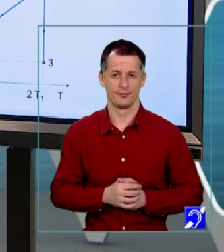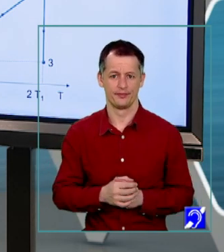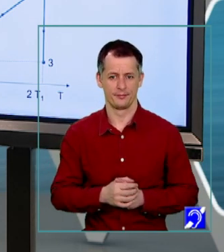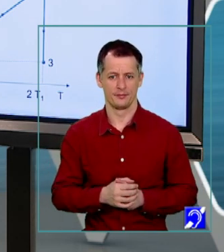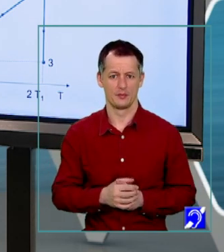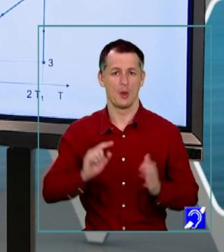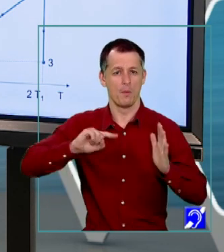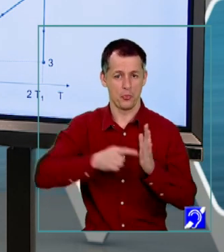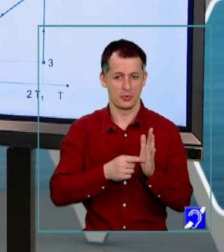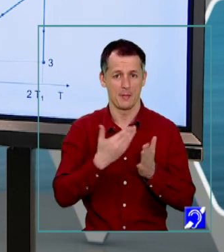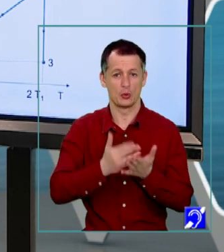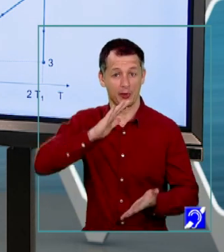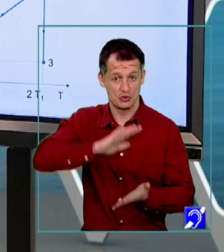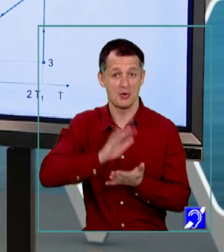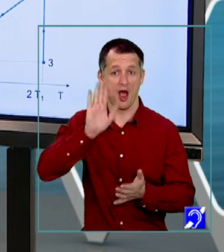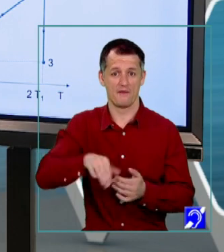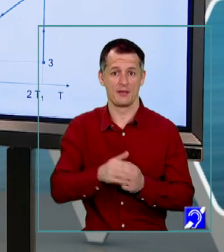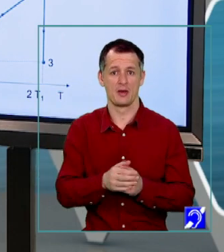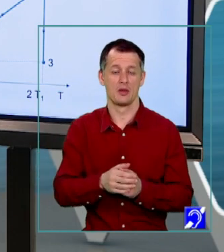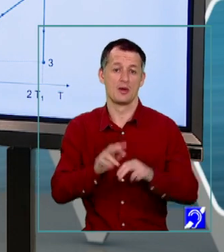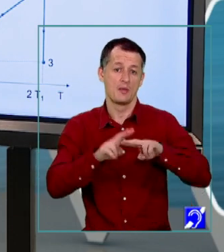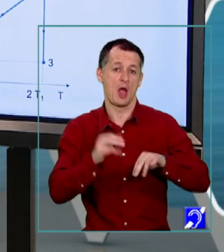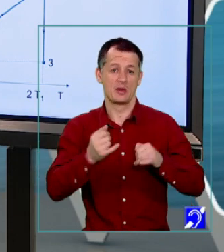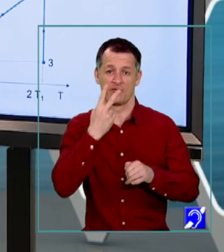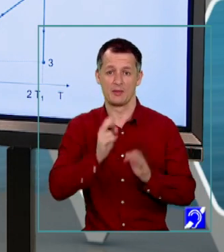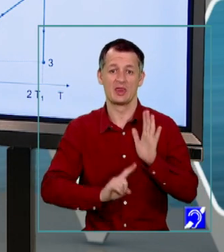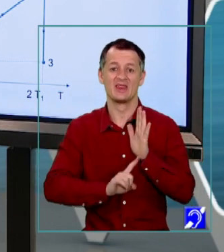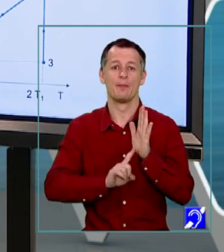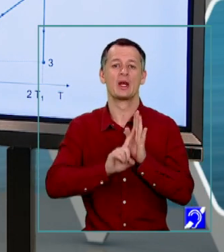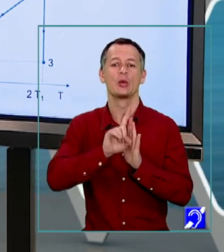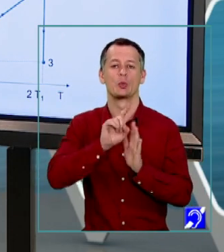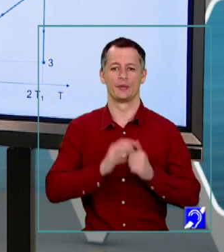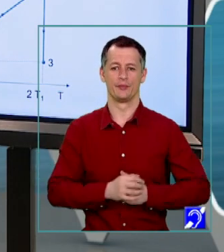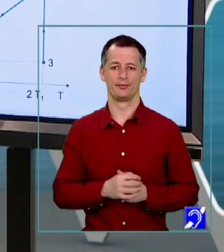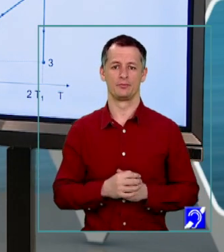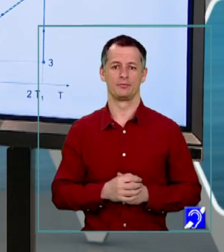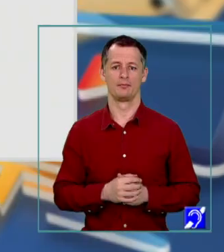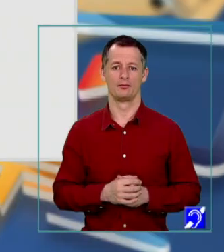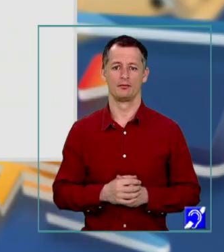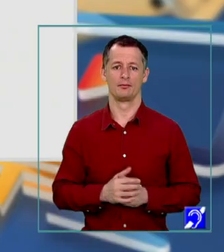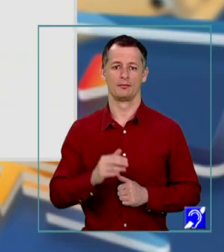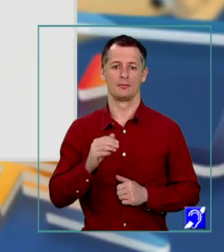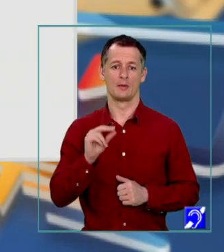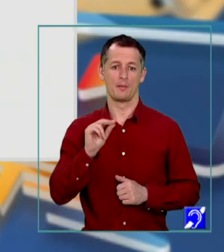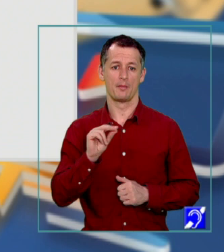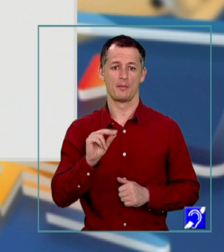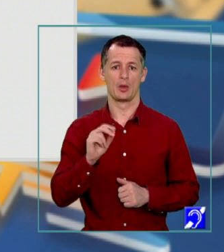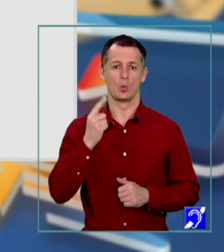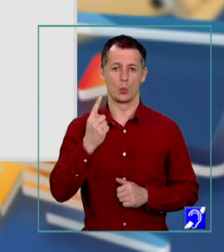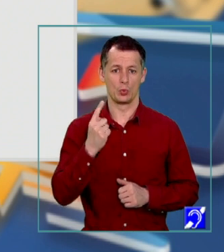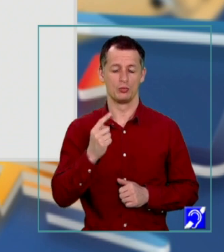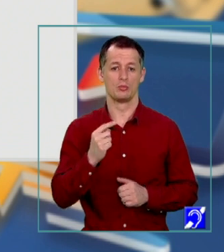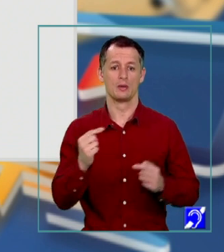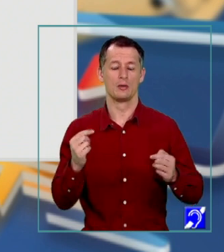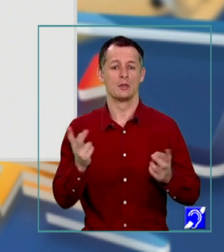Punctele pentru presiune le avem. Nu rămâne acum decât să ne uităm la temperaturi. Păi, la P1 corespunde T1.